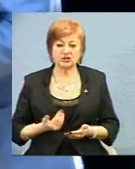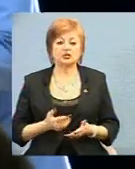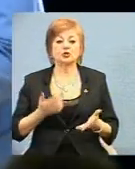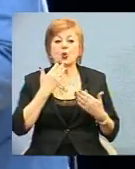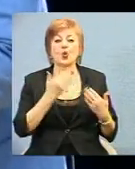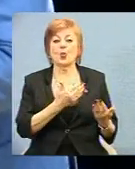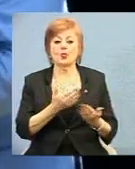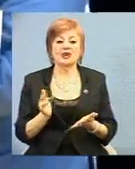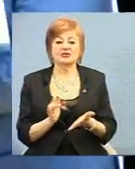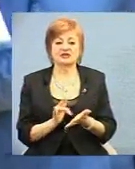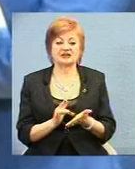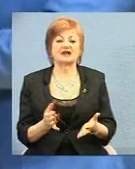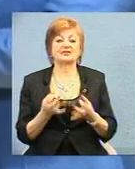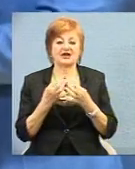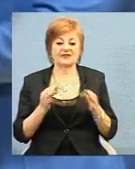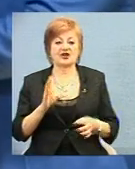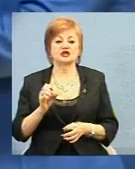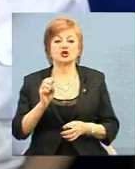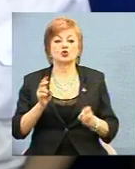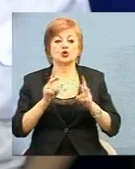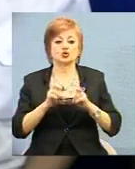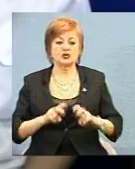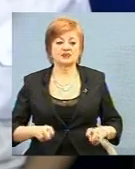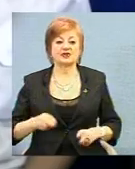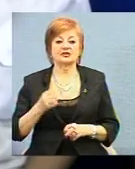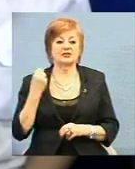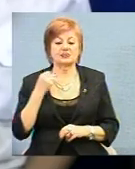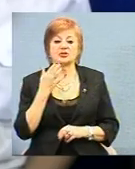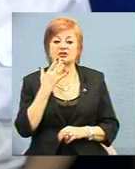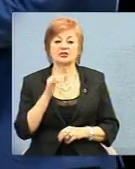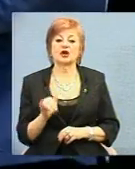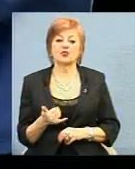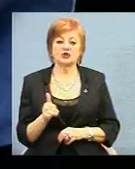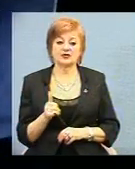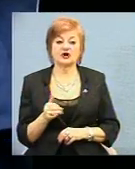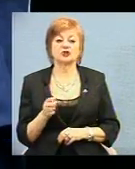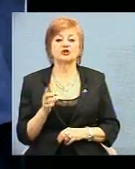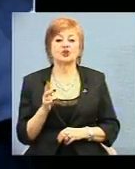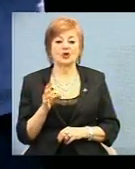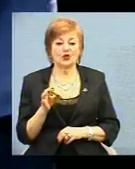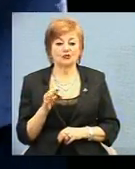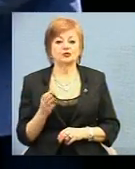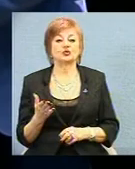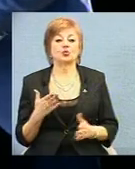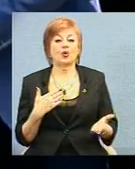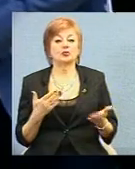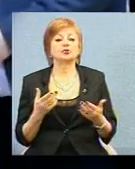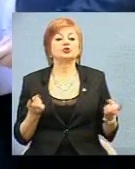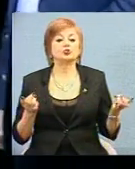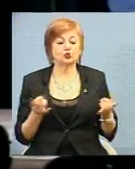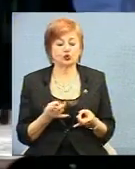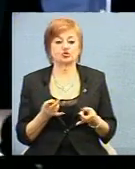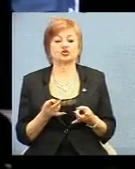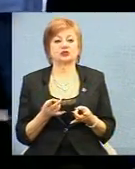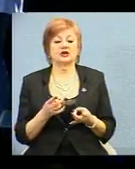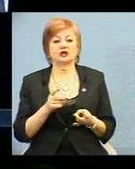опитування Центру незалежних соціологічних досліджень Запорізького національного університету. Але здатність ставити потреби інших вище за